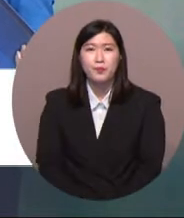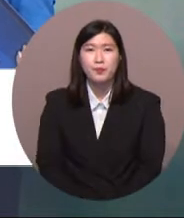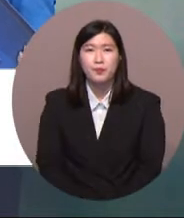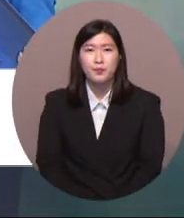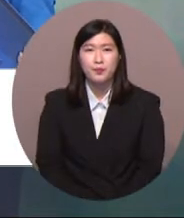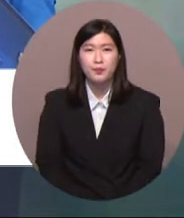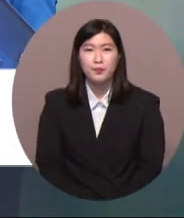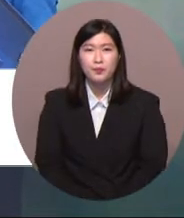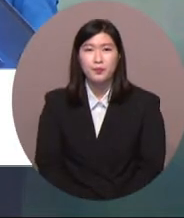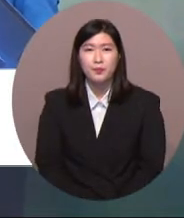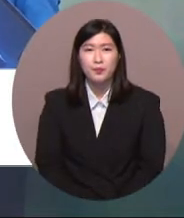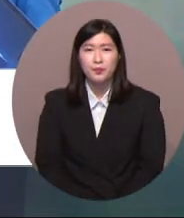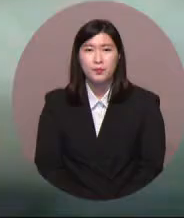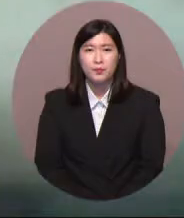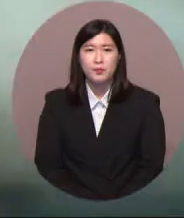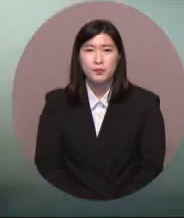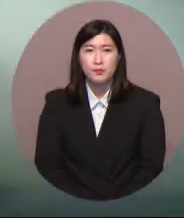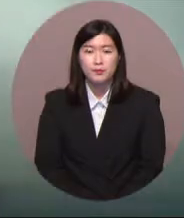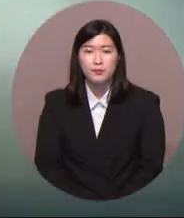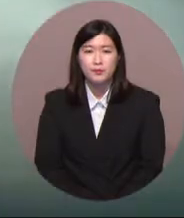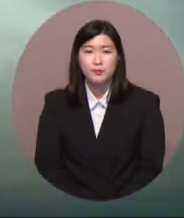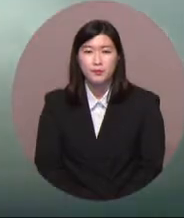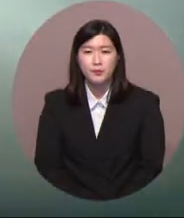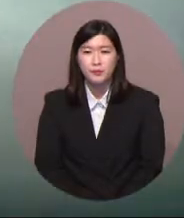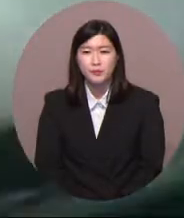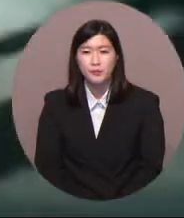시험으로 알려드립니다.